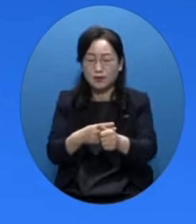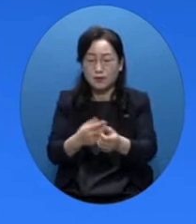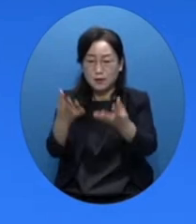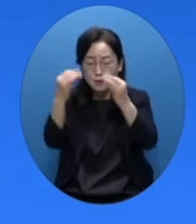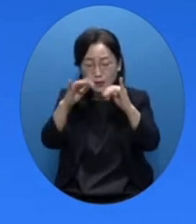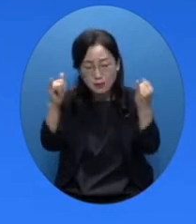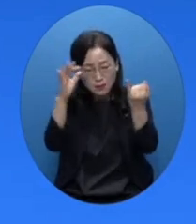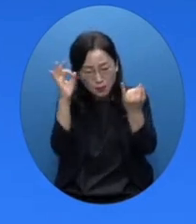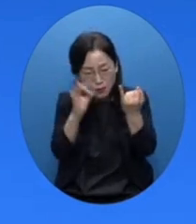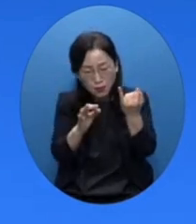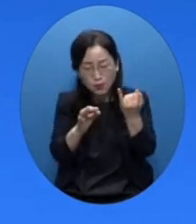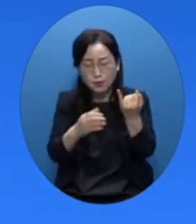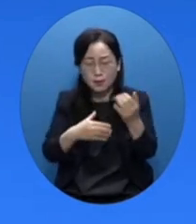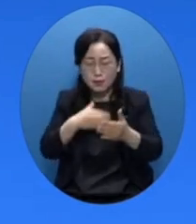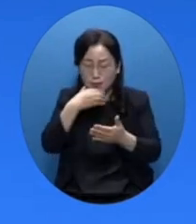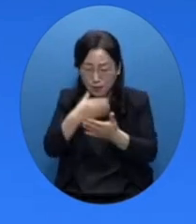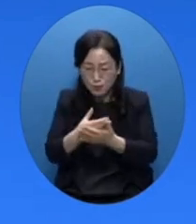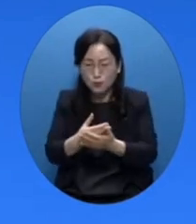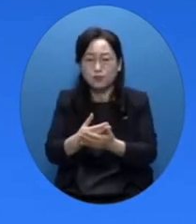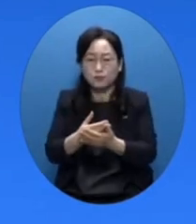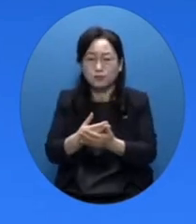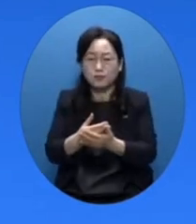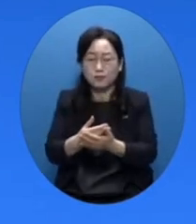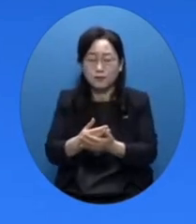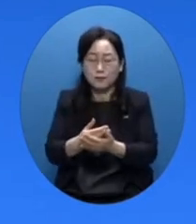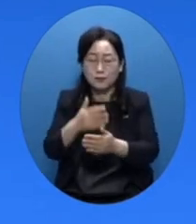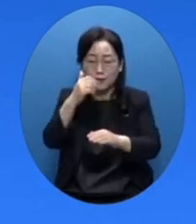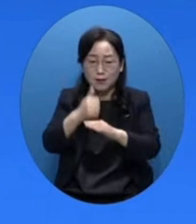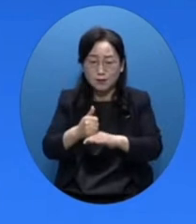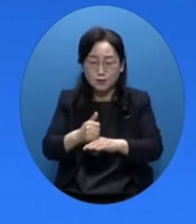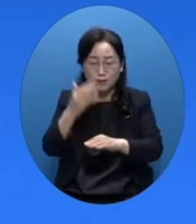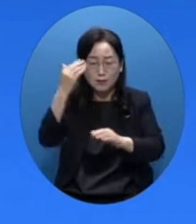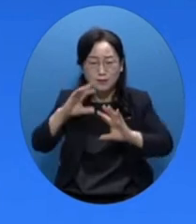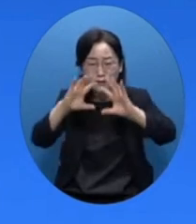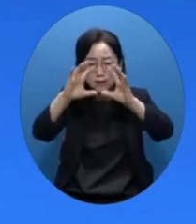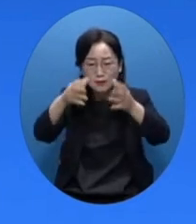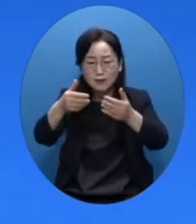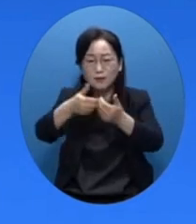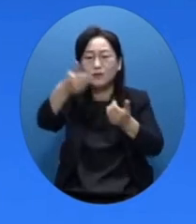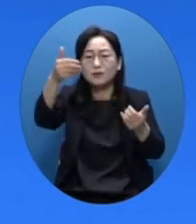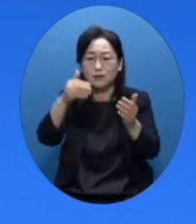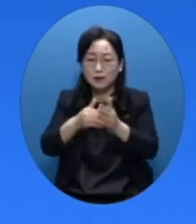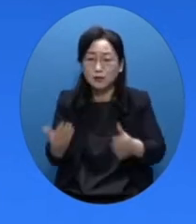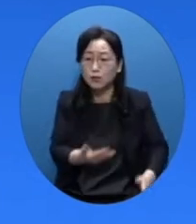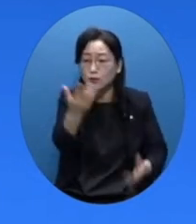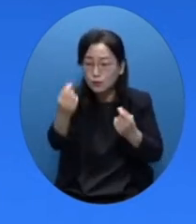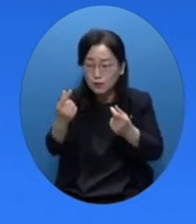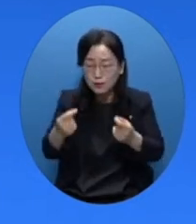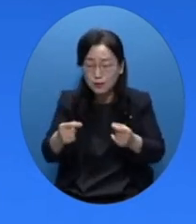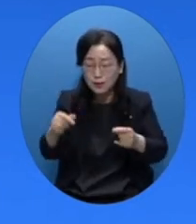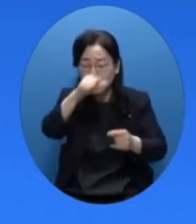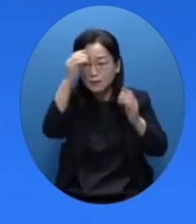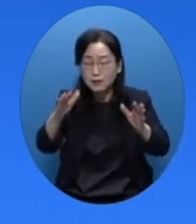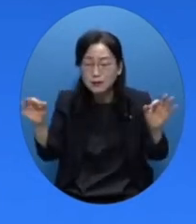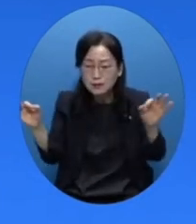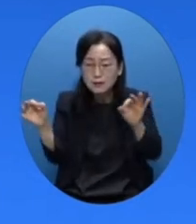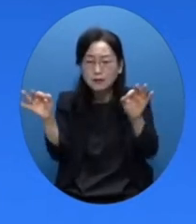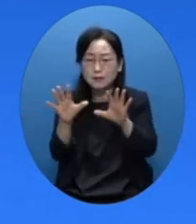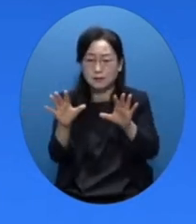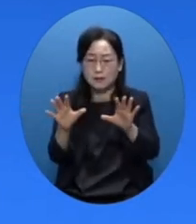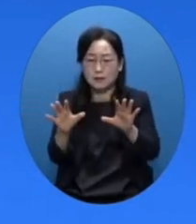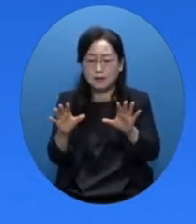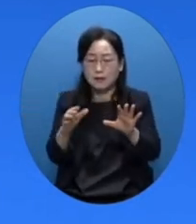외치고 총격 하셨읍니다 여러분 인생은 잠깐 입니다 정말 의미있고 맘 있고